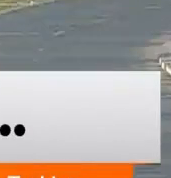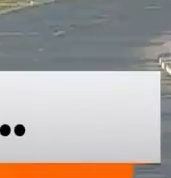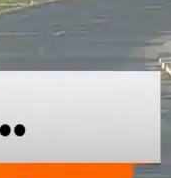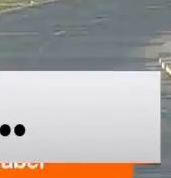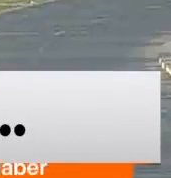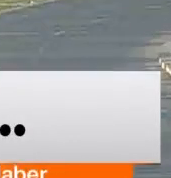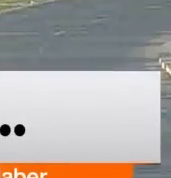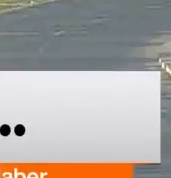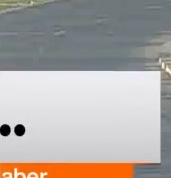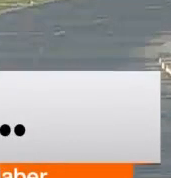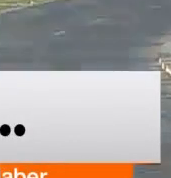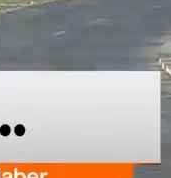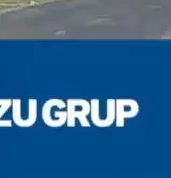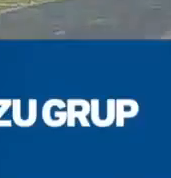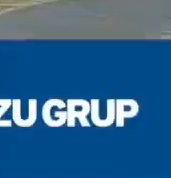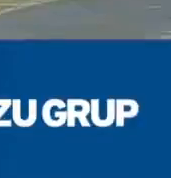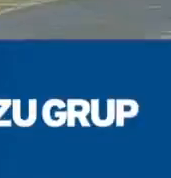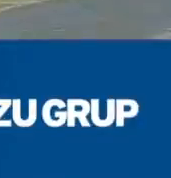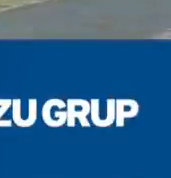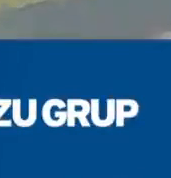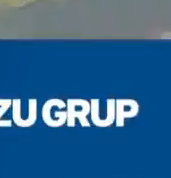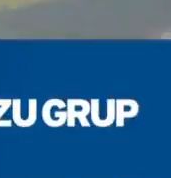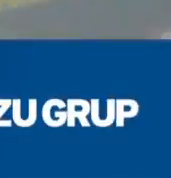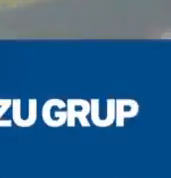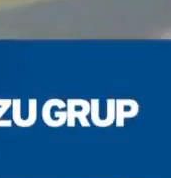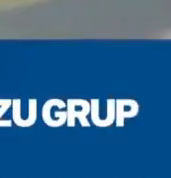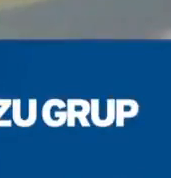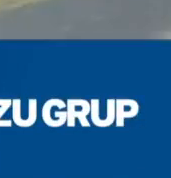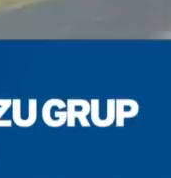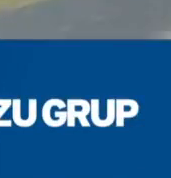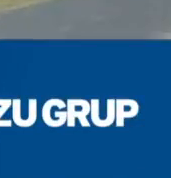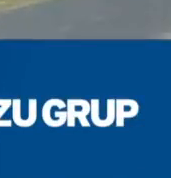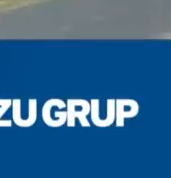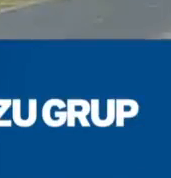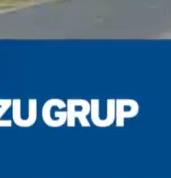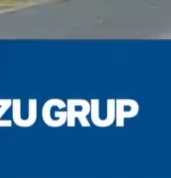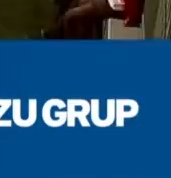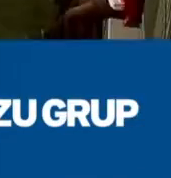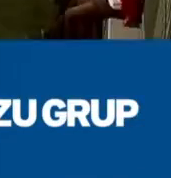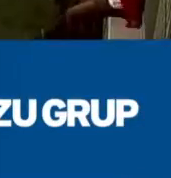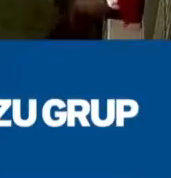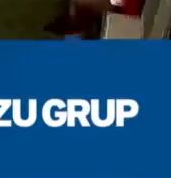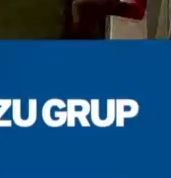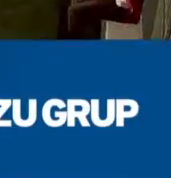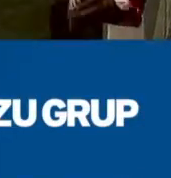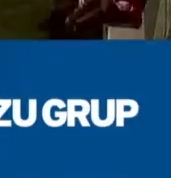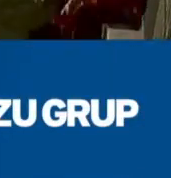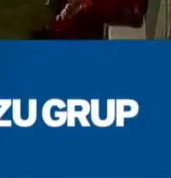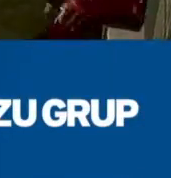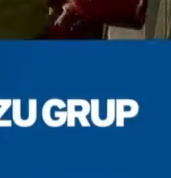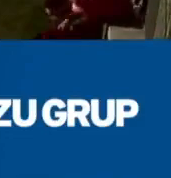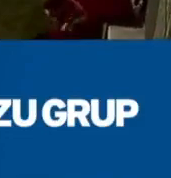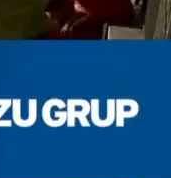Aynı dakikalarda Cumhurbaşkanlığı Külliyesi'nin yakınlarına iki bomba atıldı. Darbeciler Millet Camii'nin önüne park